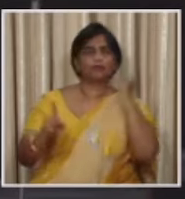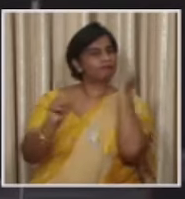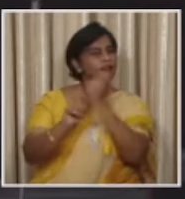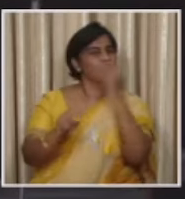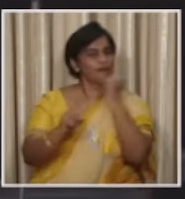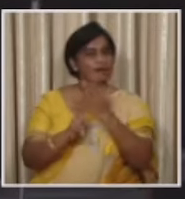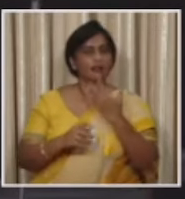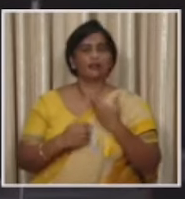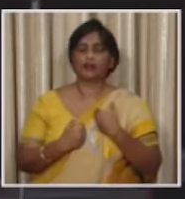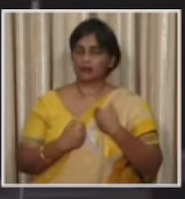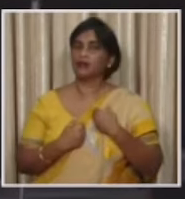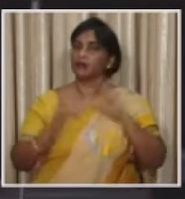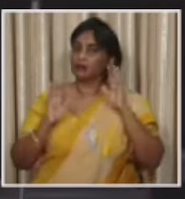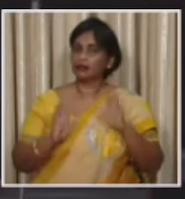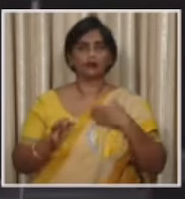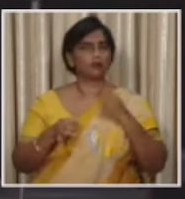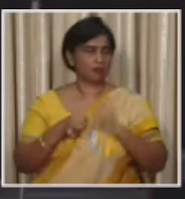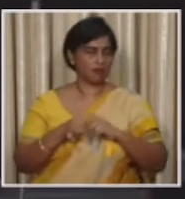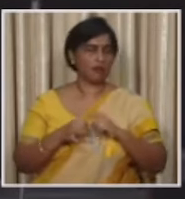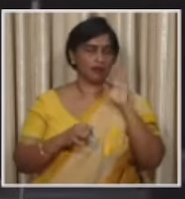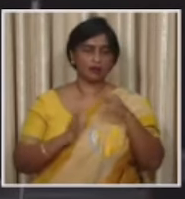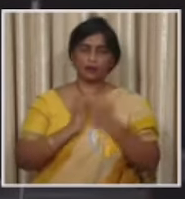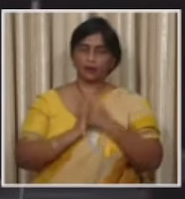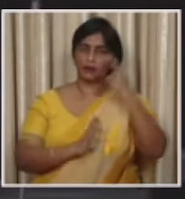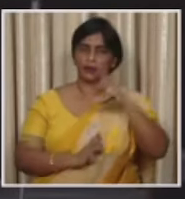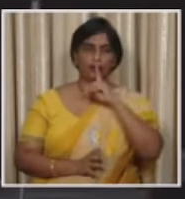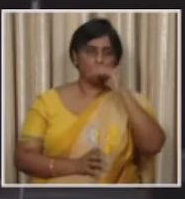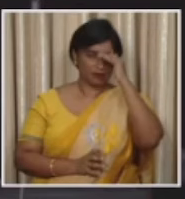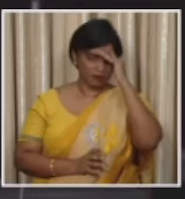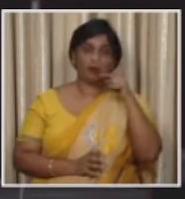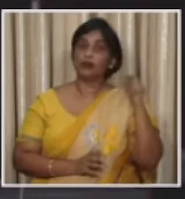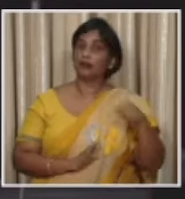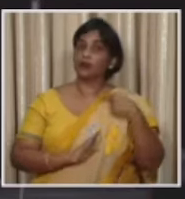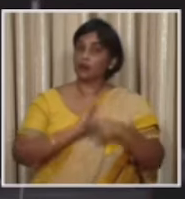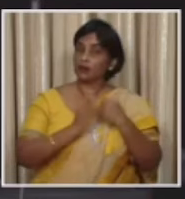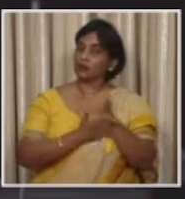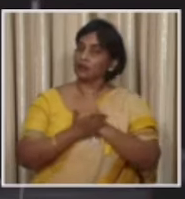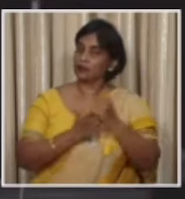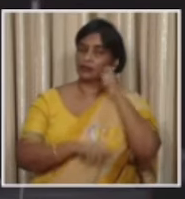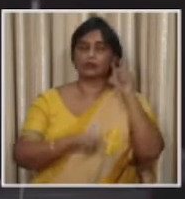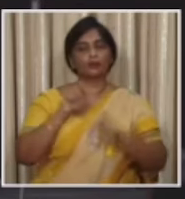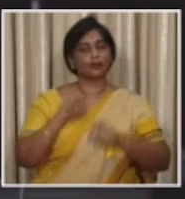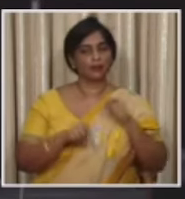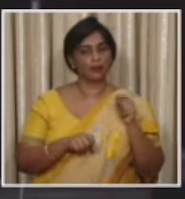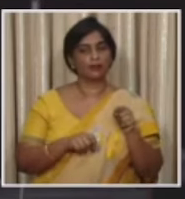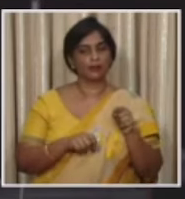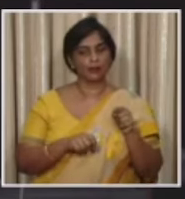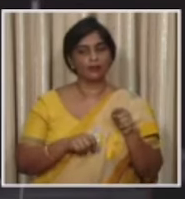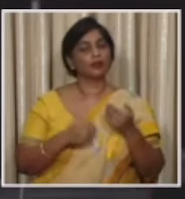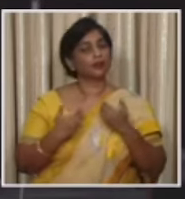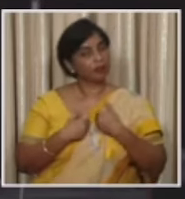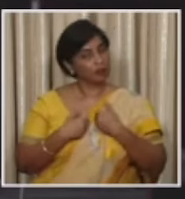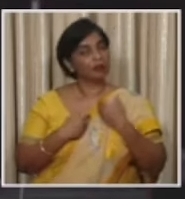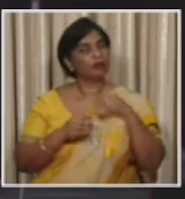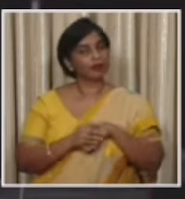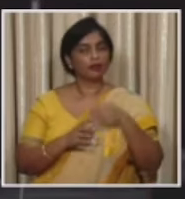විවේචනයකට ලක් කරනවා. නමුත් මට ප්‍රශ්නයක් තියෙනවා ගරු නියෝජ්‍ය කතානායකතුමනි. මේ රටේ හැම පුරවැසියෙක්ම මම ඇතුළු